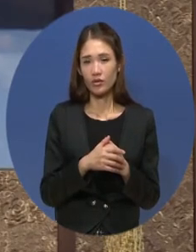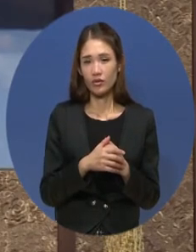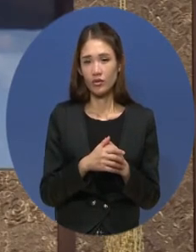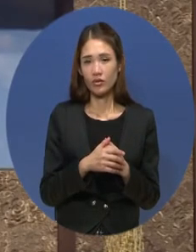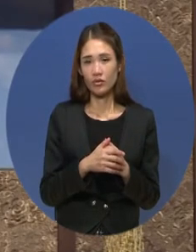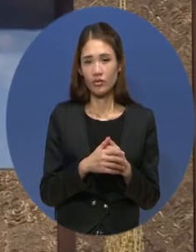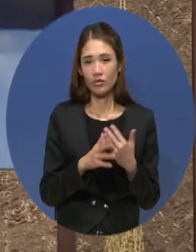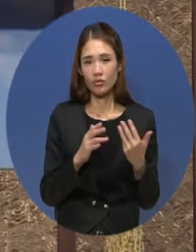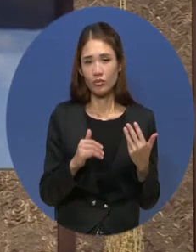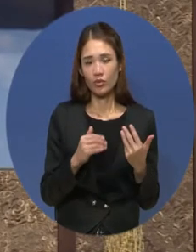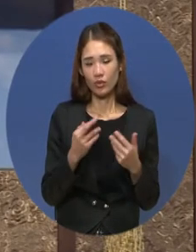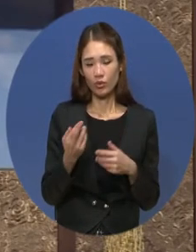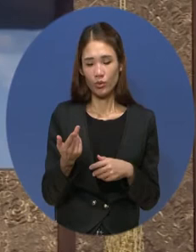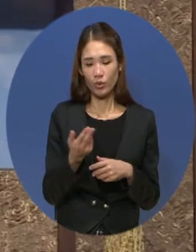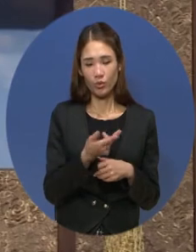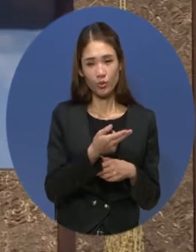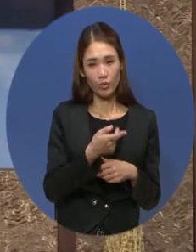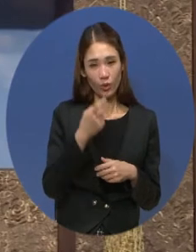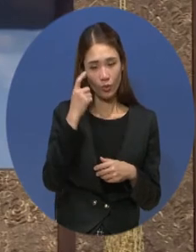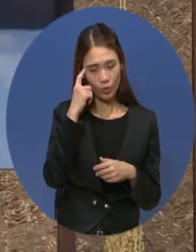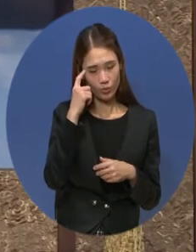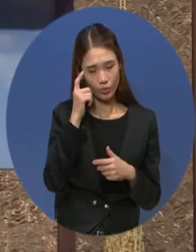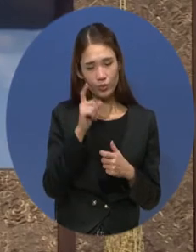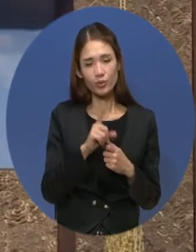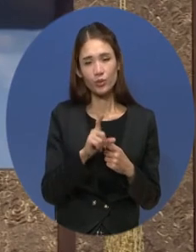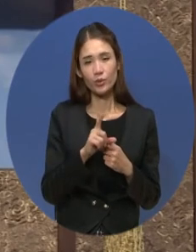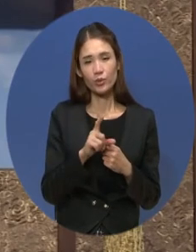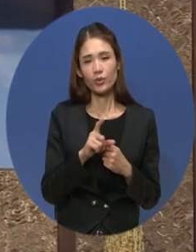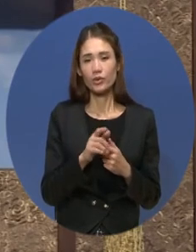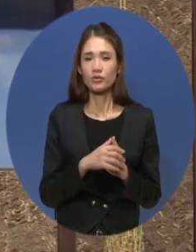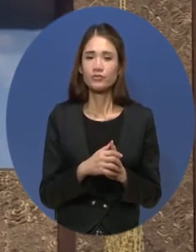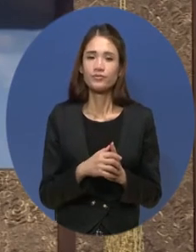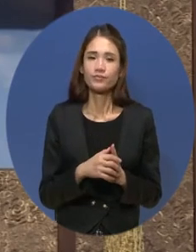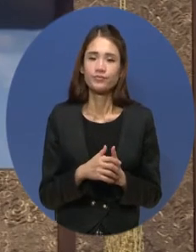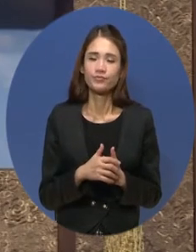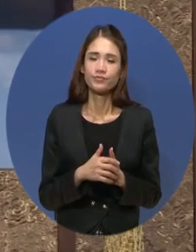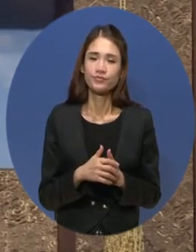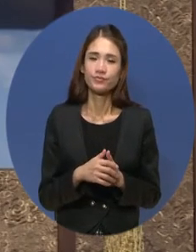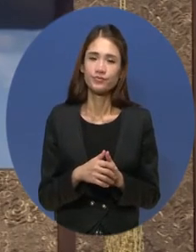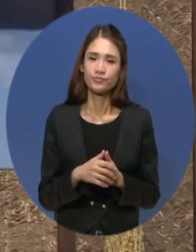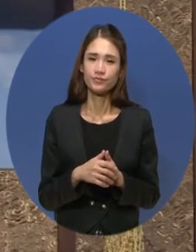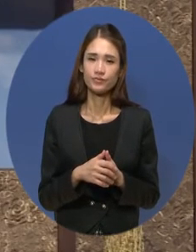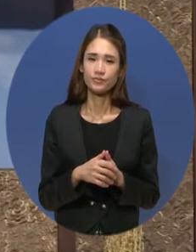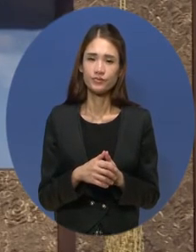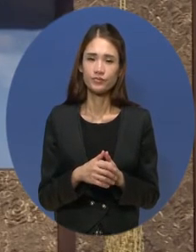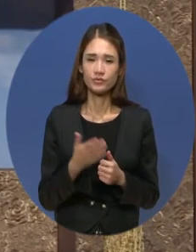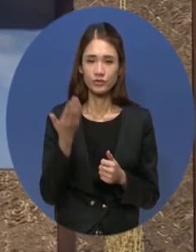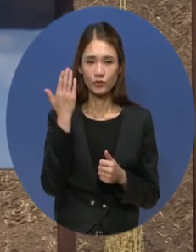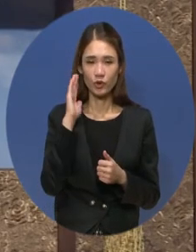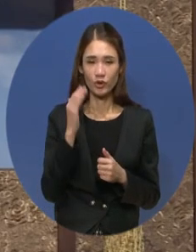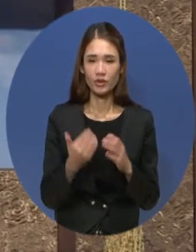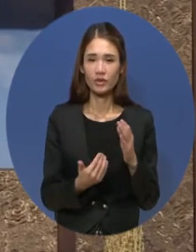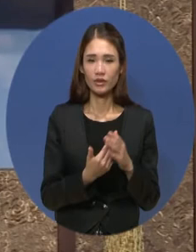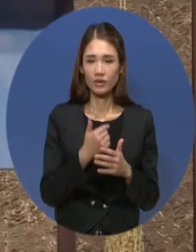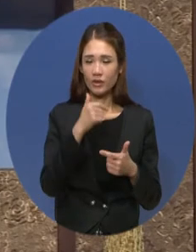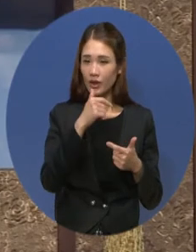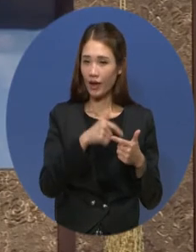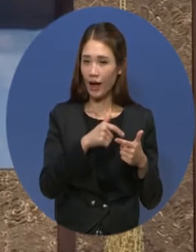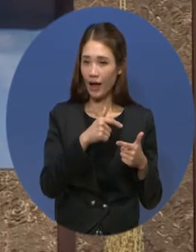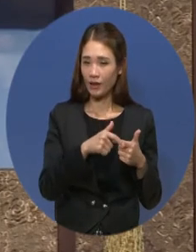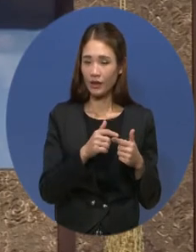어허 왜 8명이 배웠나 저희도 이제 공급이 생각을 해봤어요 예 그랬더니 최근에 생긴 강남